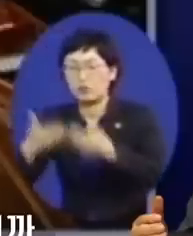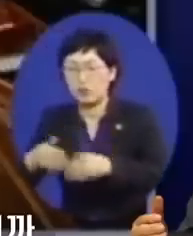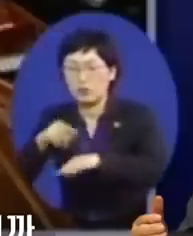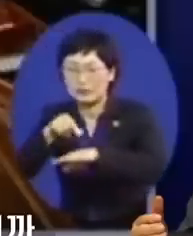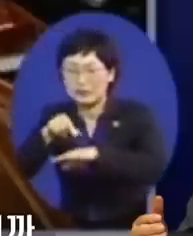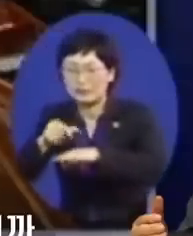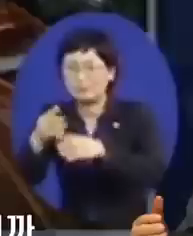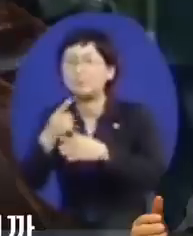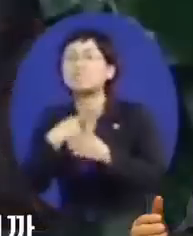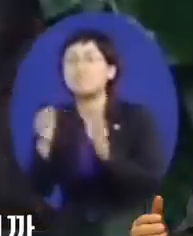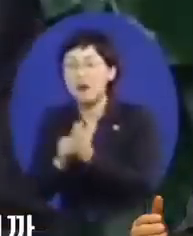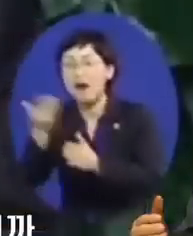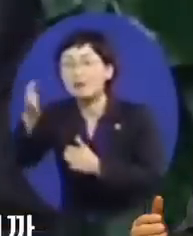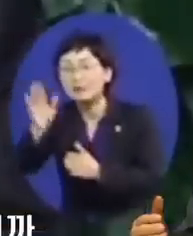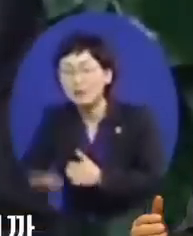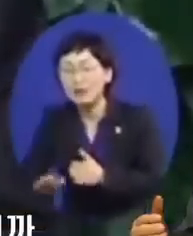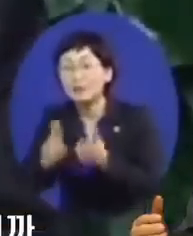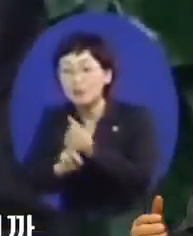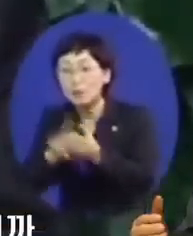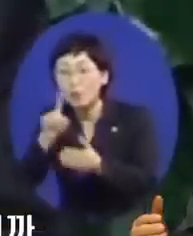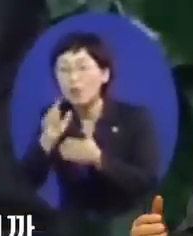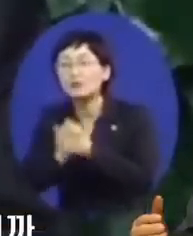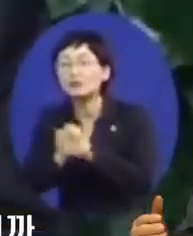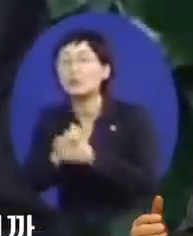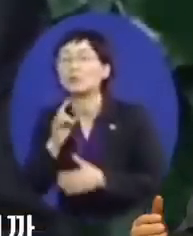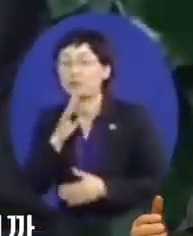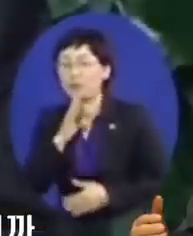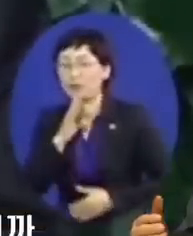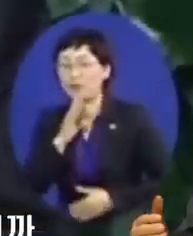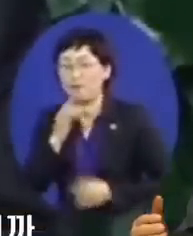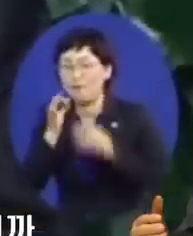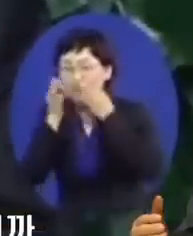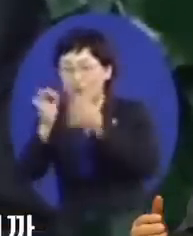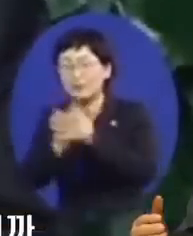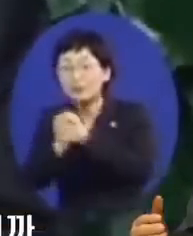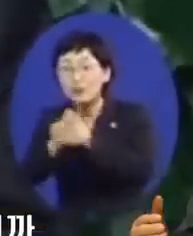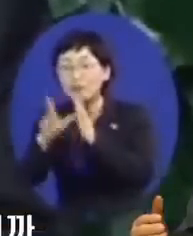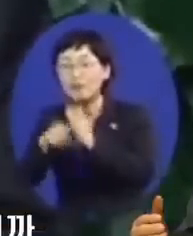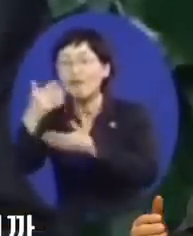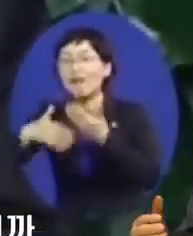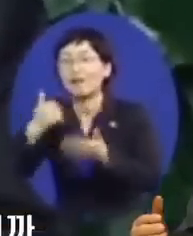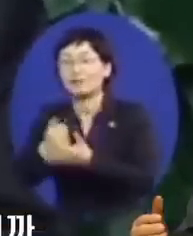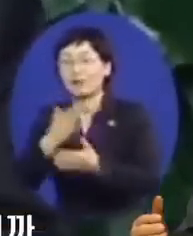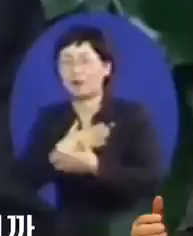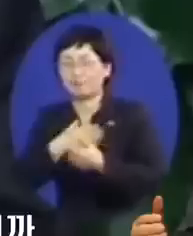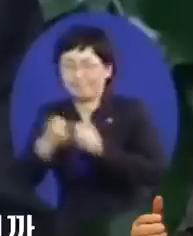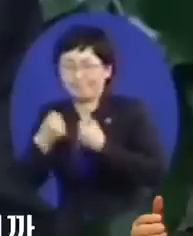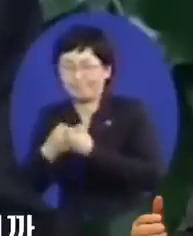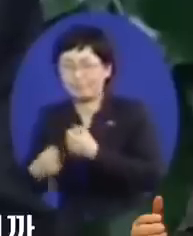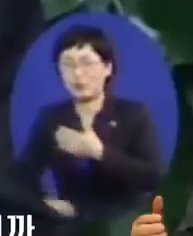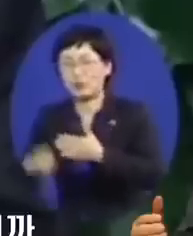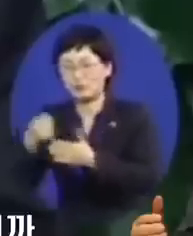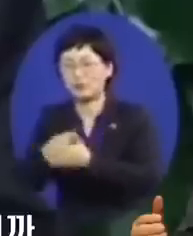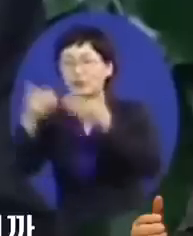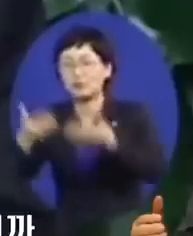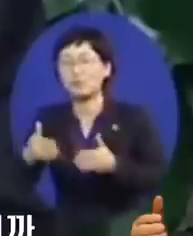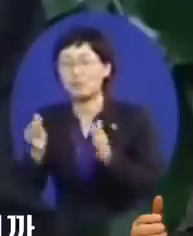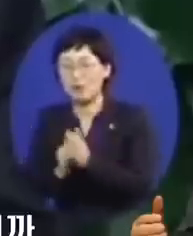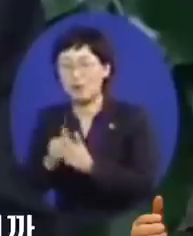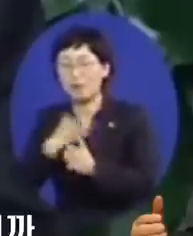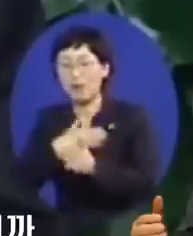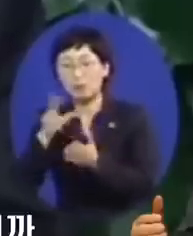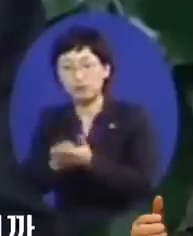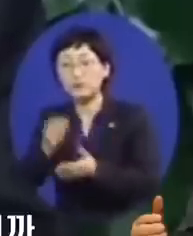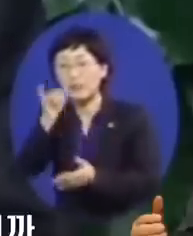기적은 기도로 가능했습니다. 제가 간절히 기도할 때 하나님께서 나에게 싸울 용기를 주셨습니다. 나에게